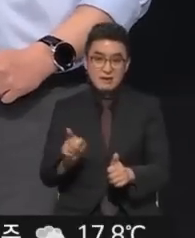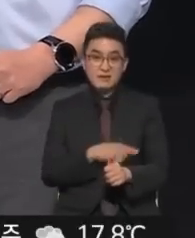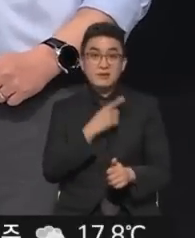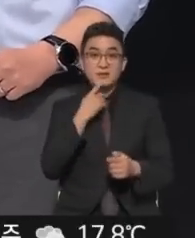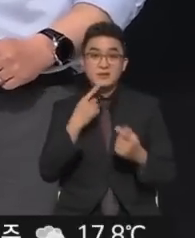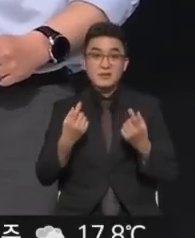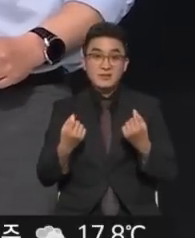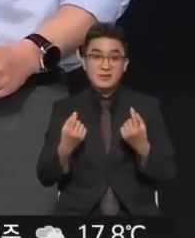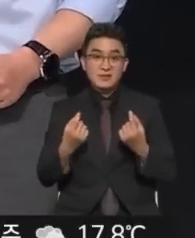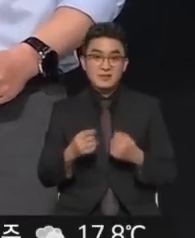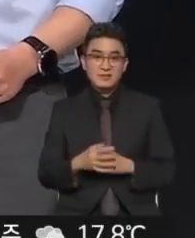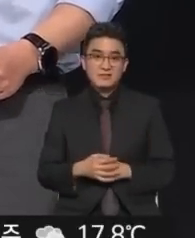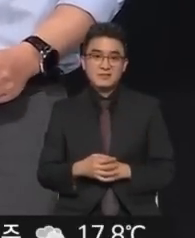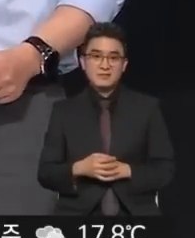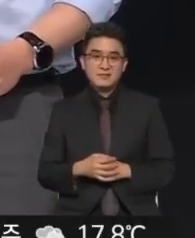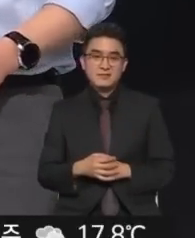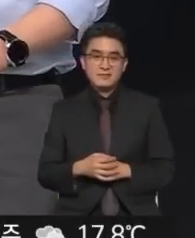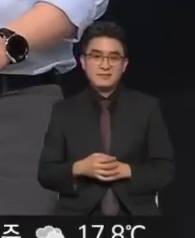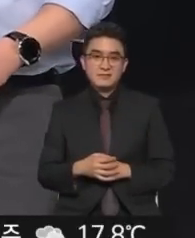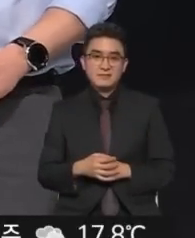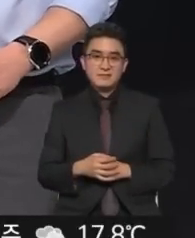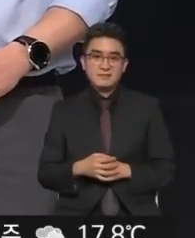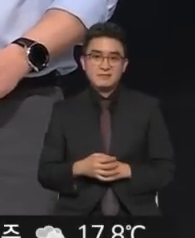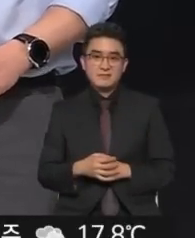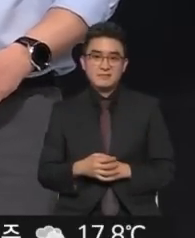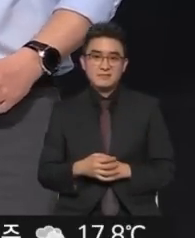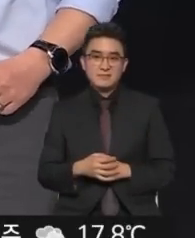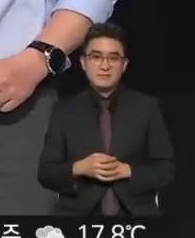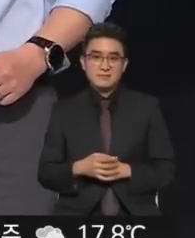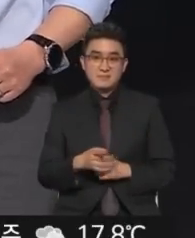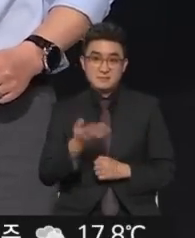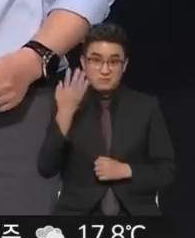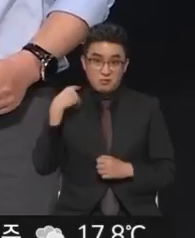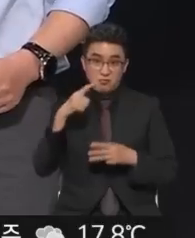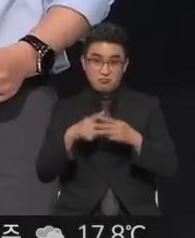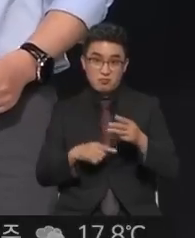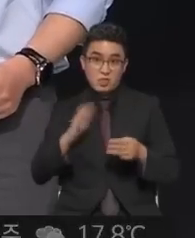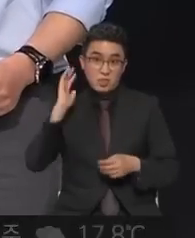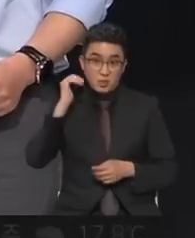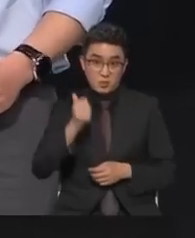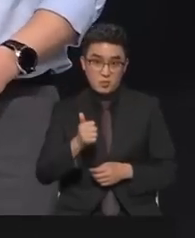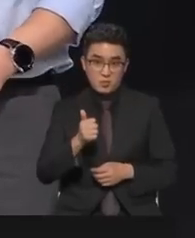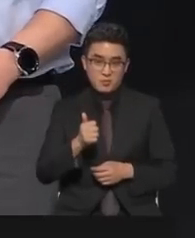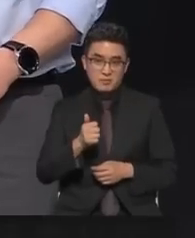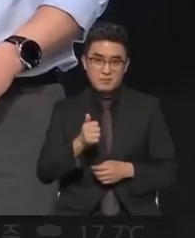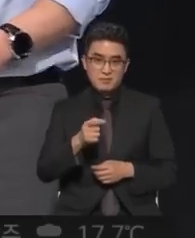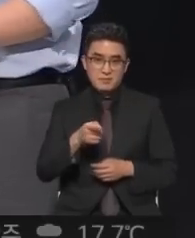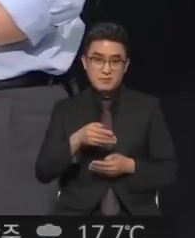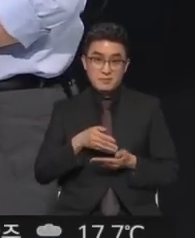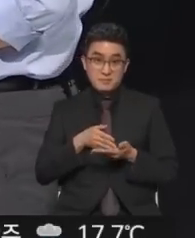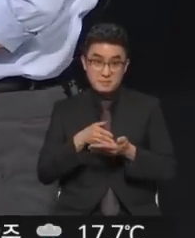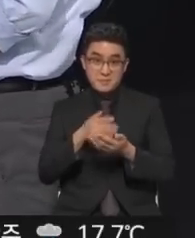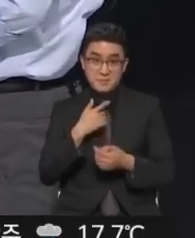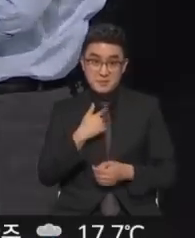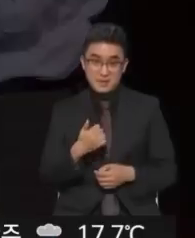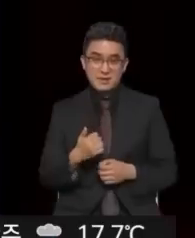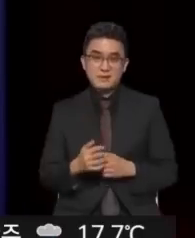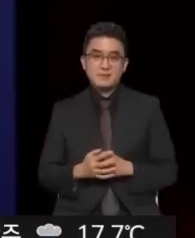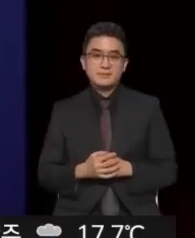죄를 내가 알렸다. 지난 대선 때 윤 대통령이 슬쩍 힌트를 줬었죠.